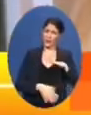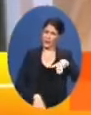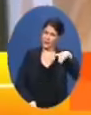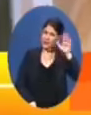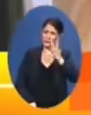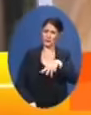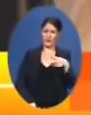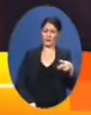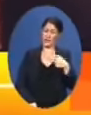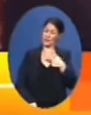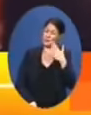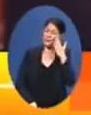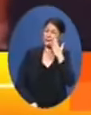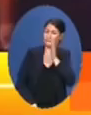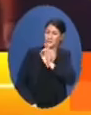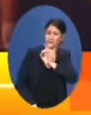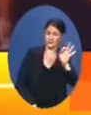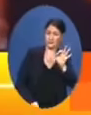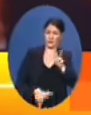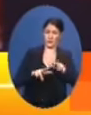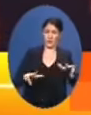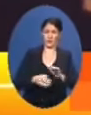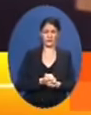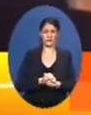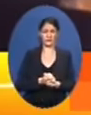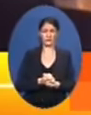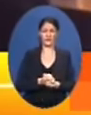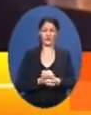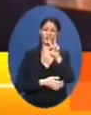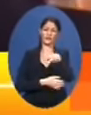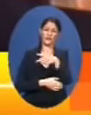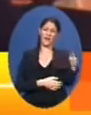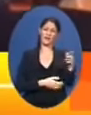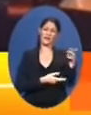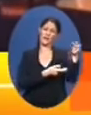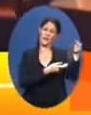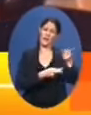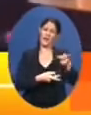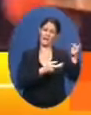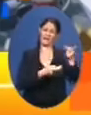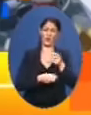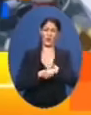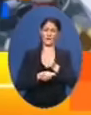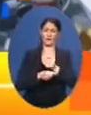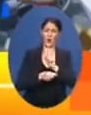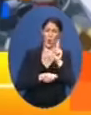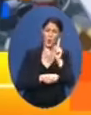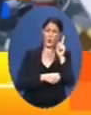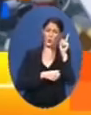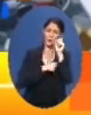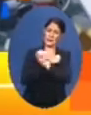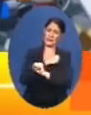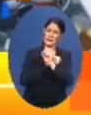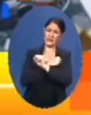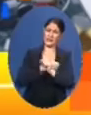בשוויץ, ברשותך, אני מכיר היטב את המצב, שוויץ מייבאת המון המון עובדים לא משכילים על